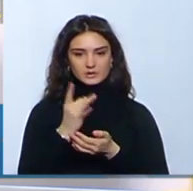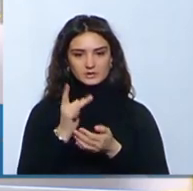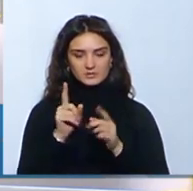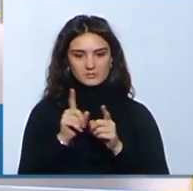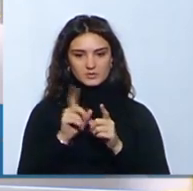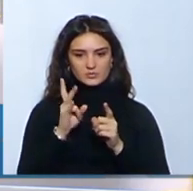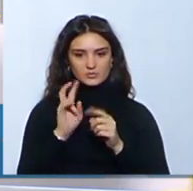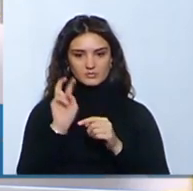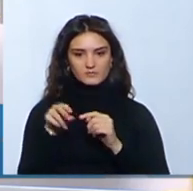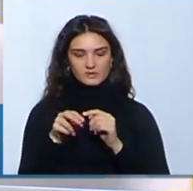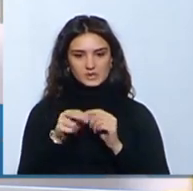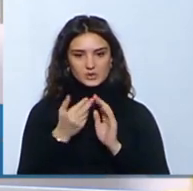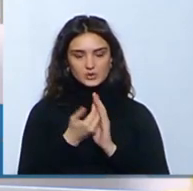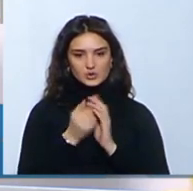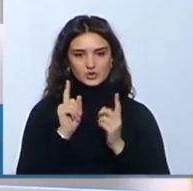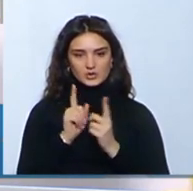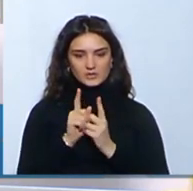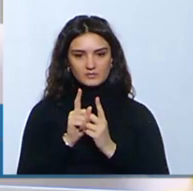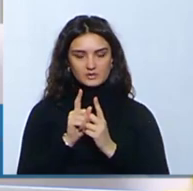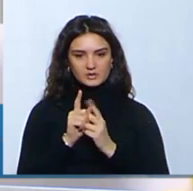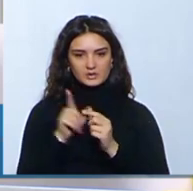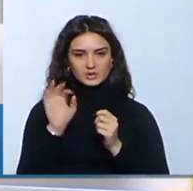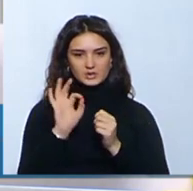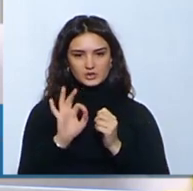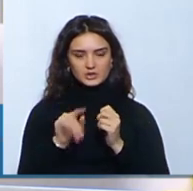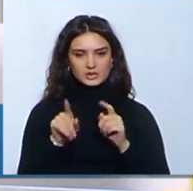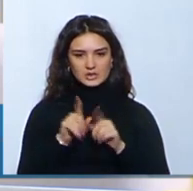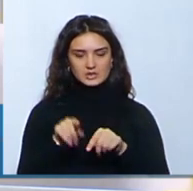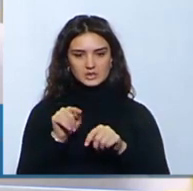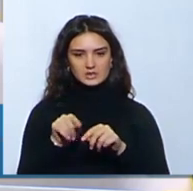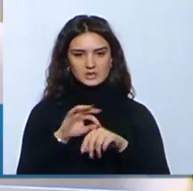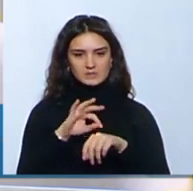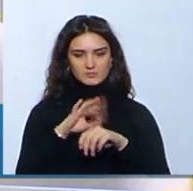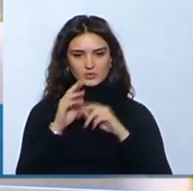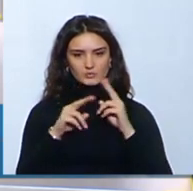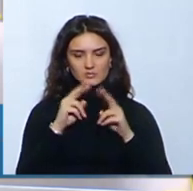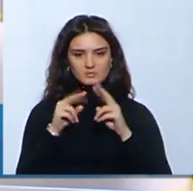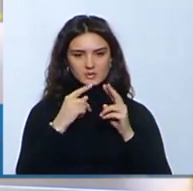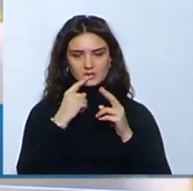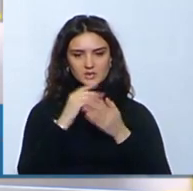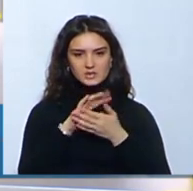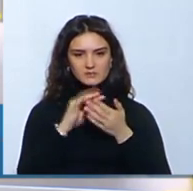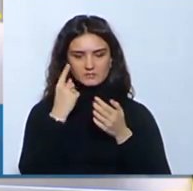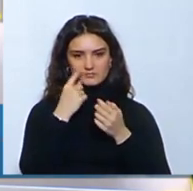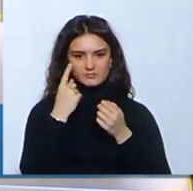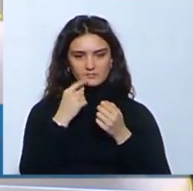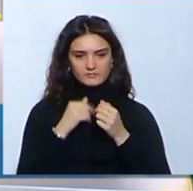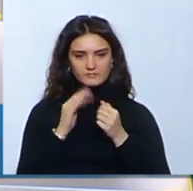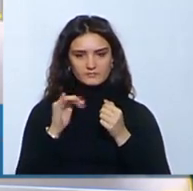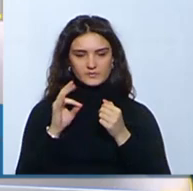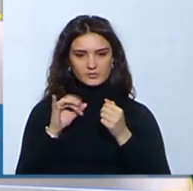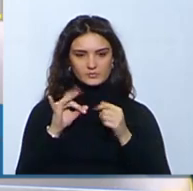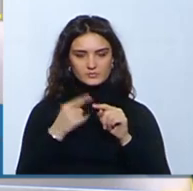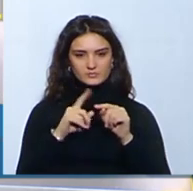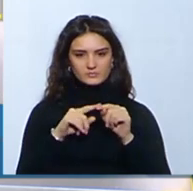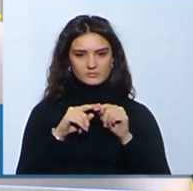უნდა კონსულტაცია ჩატარდეს. განისაზღვროს ხშირად ასეთი სიმპტომები არის სისხლარღვოვანი სურათი, ვენური სურათი, როცა